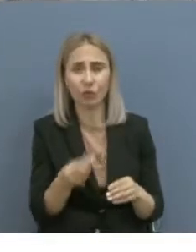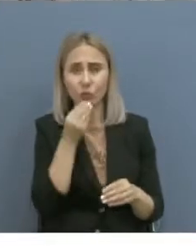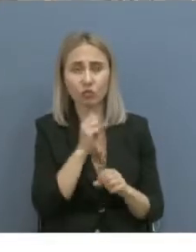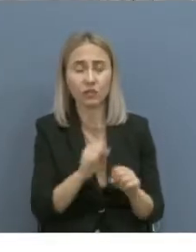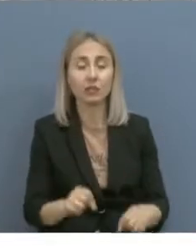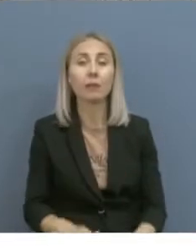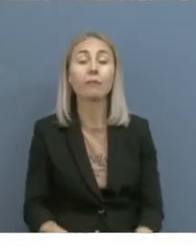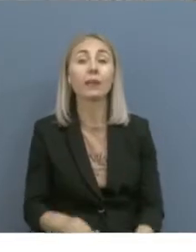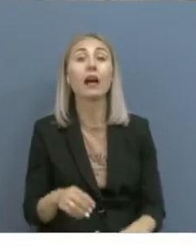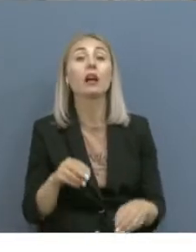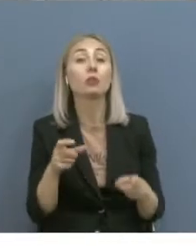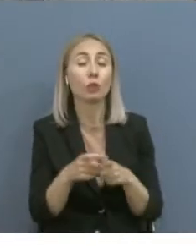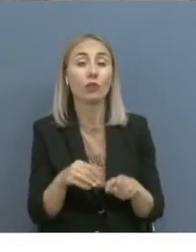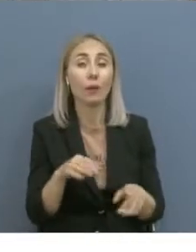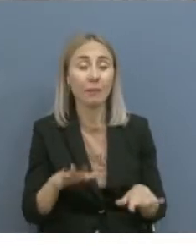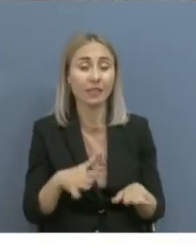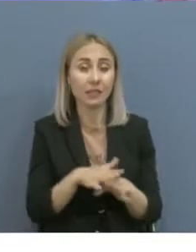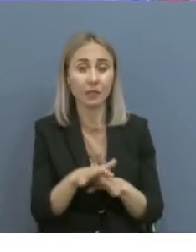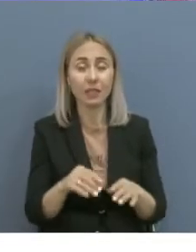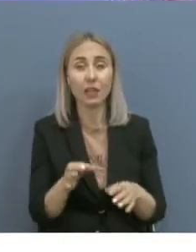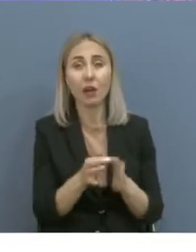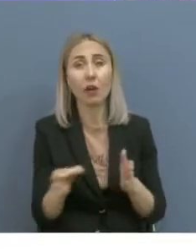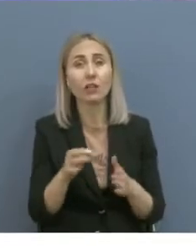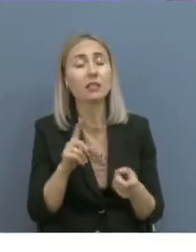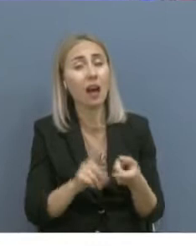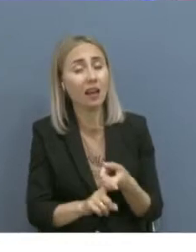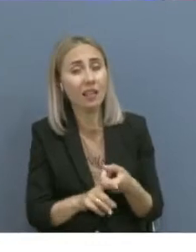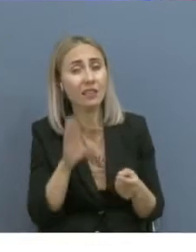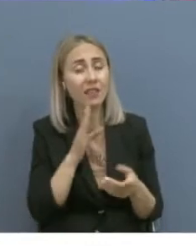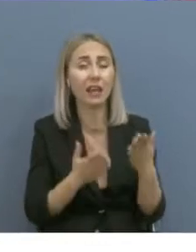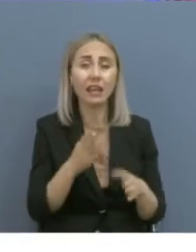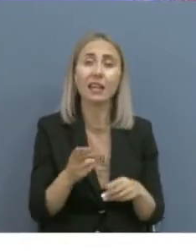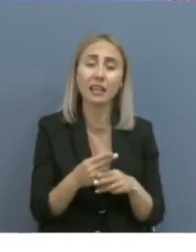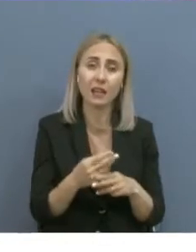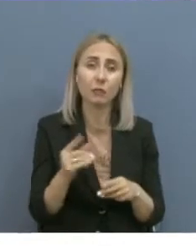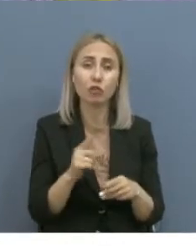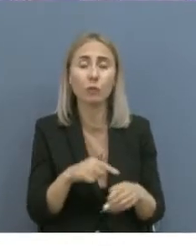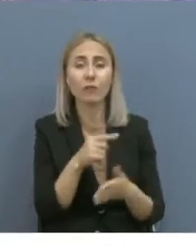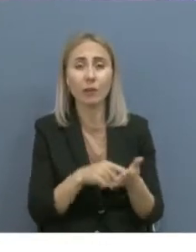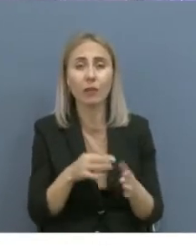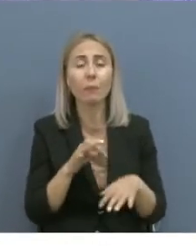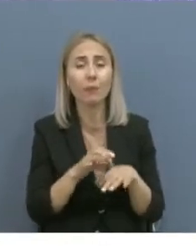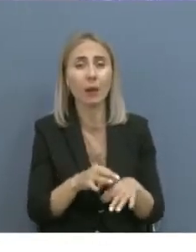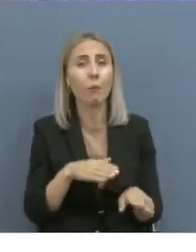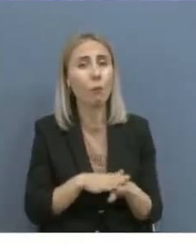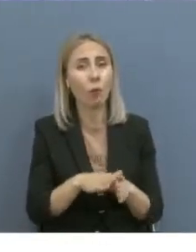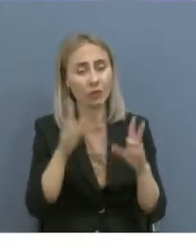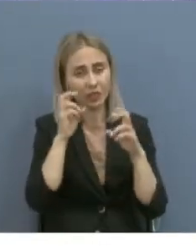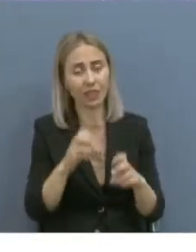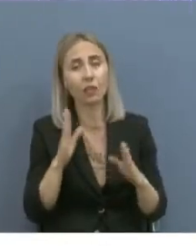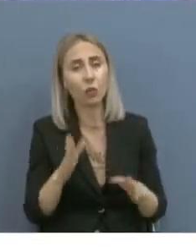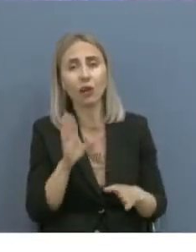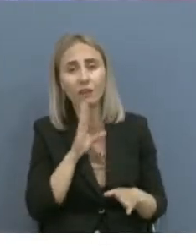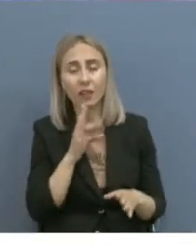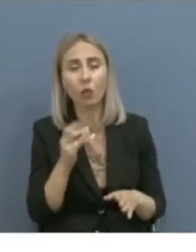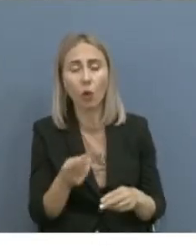балықтың зиянды екеніне өздері сенсіз екенін көруге болады. Мәселенің анық-қанығына көз жеткізу үшін биылғы сараптаманы көлге ғана емес, балықтарға да